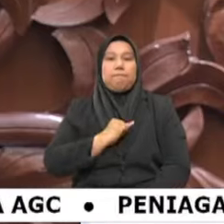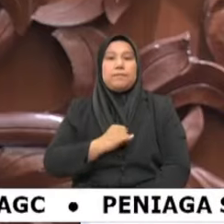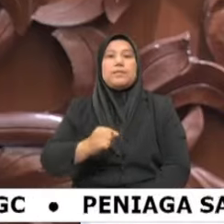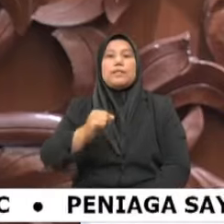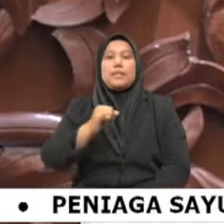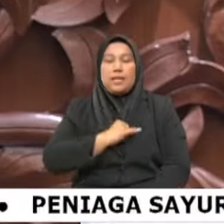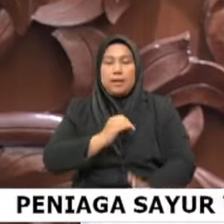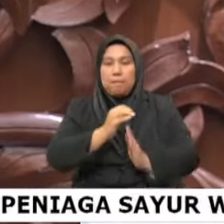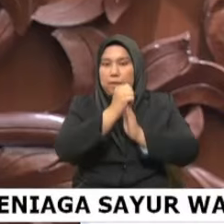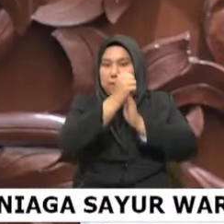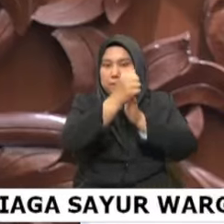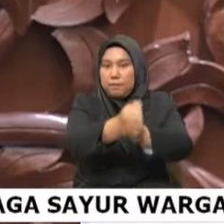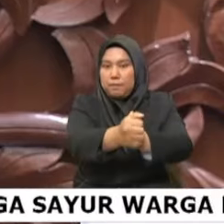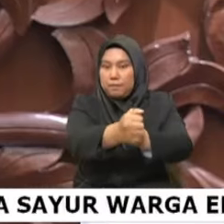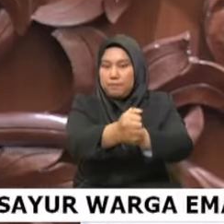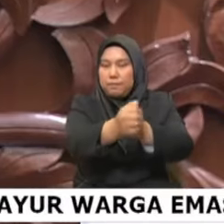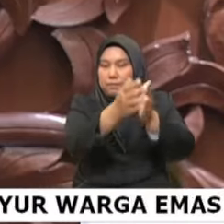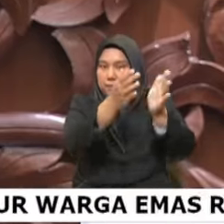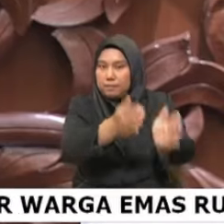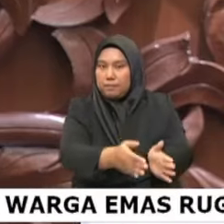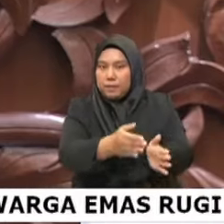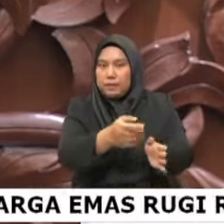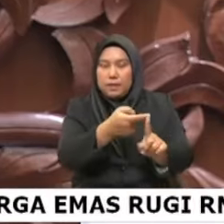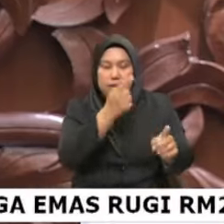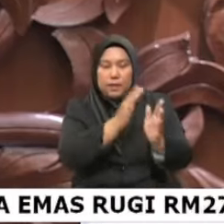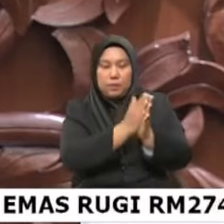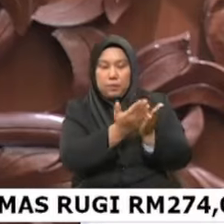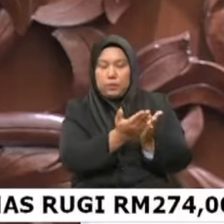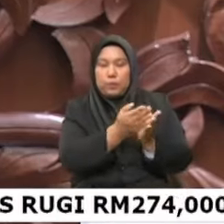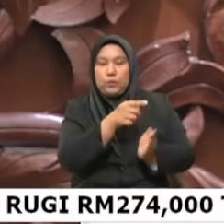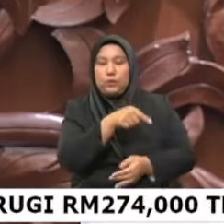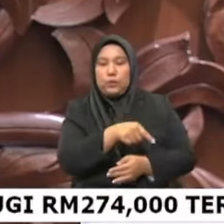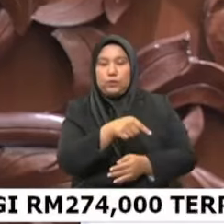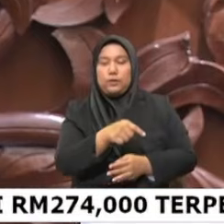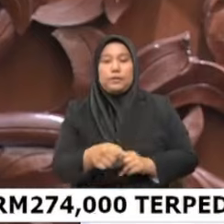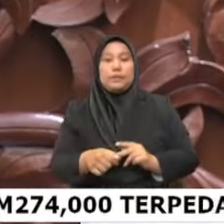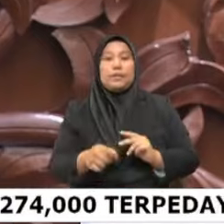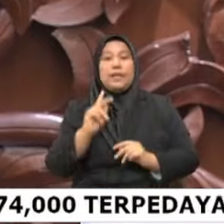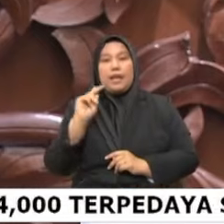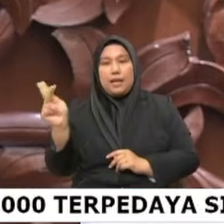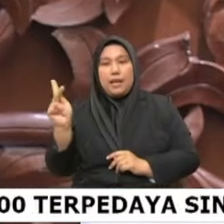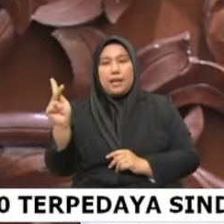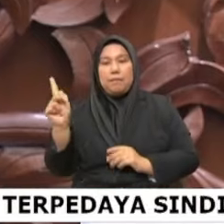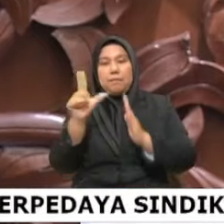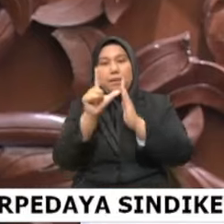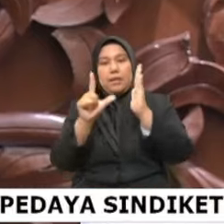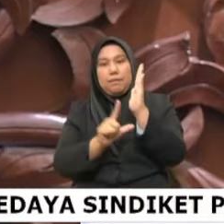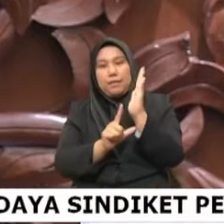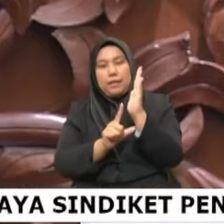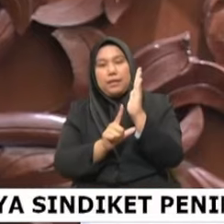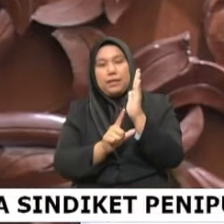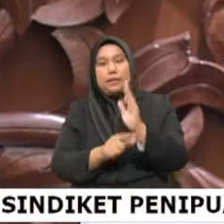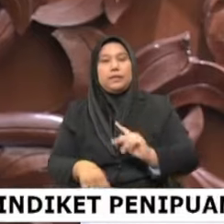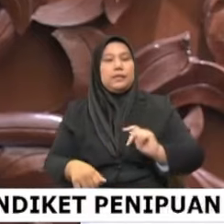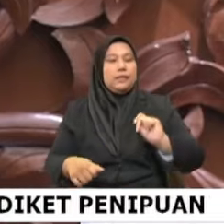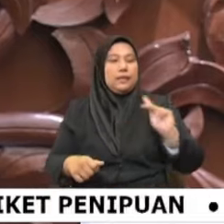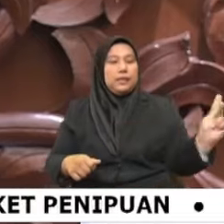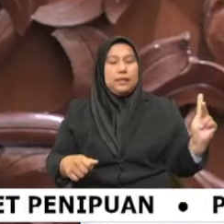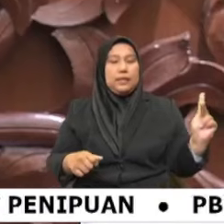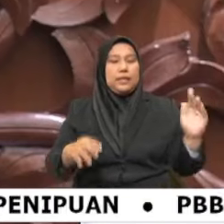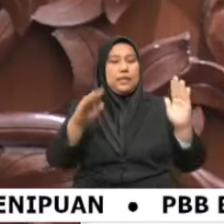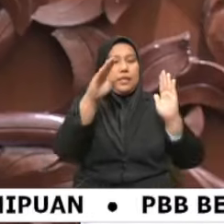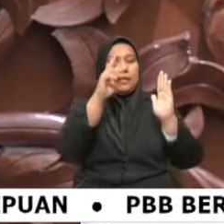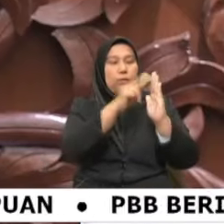akan berpandukan kedua buku ini. Di kanan saya ialah perlembagaan, di kiri ialah peraturan mesyuarat. Saya